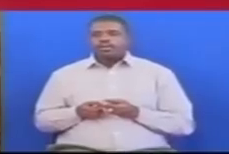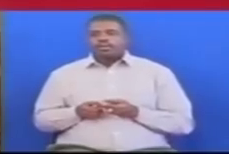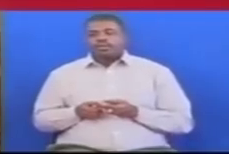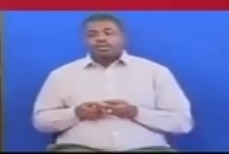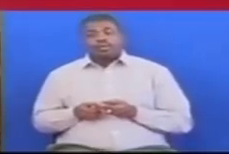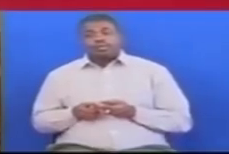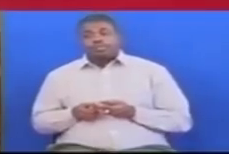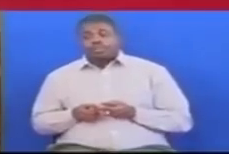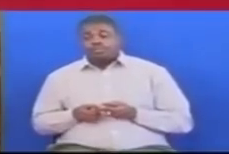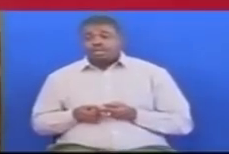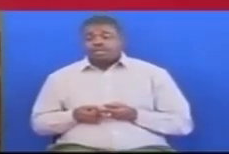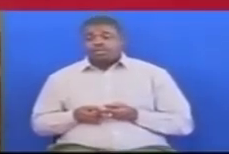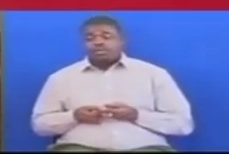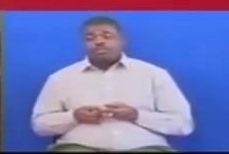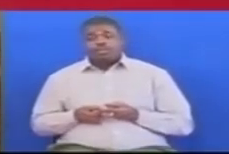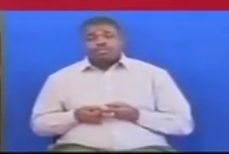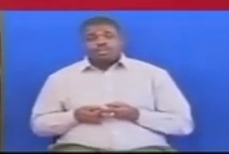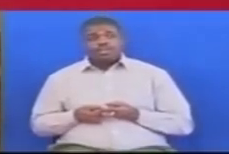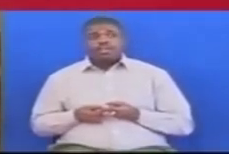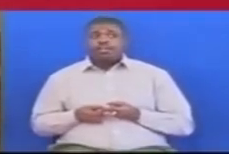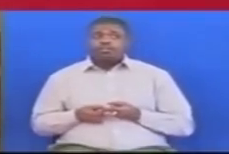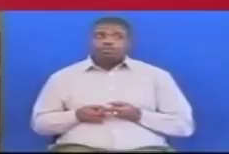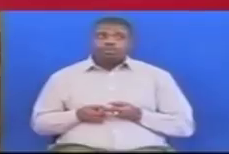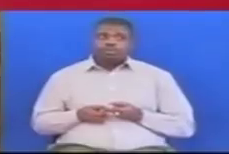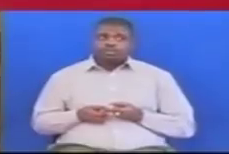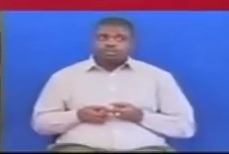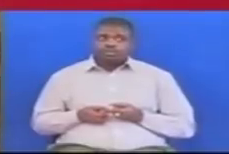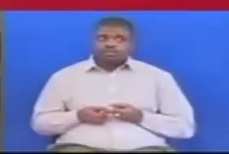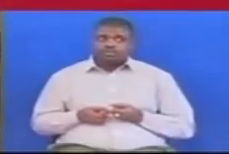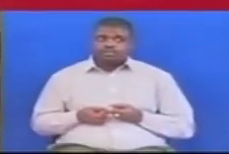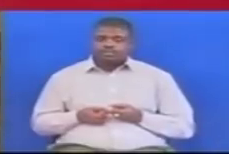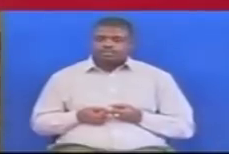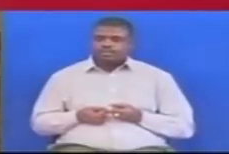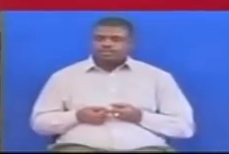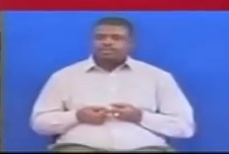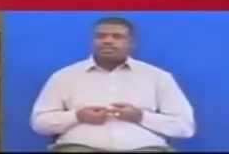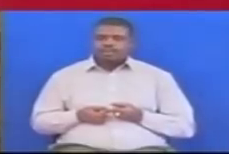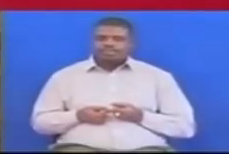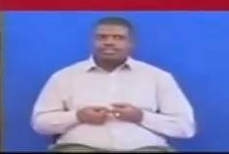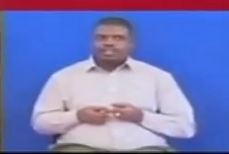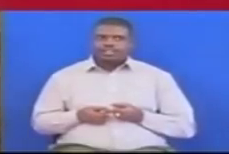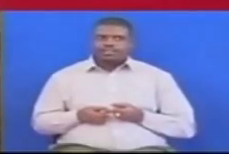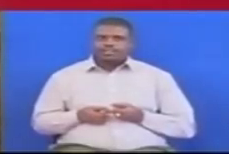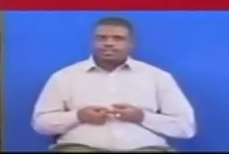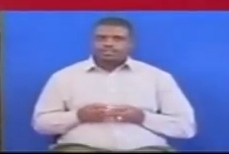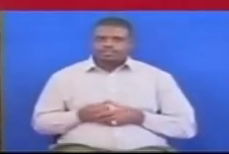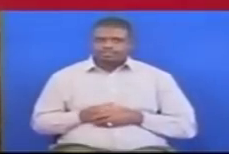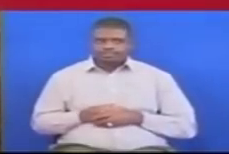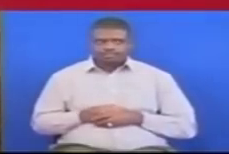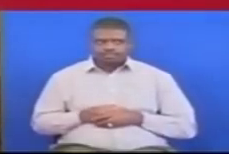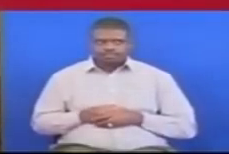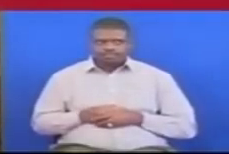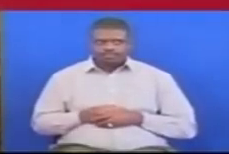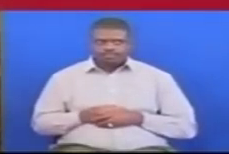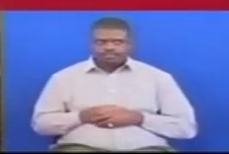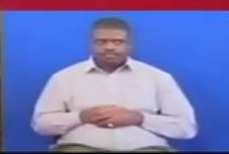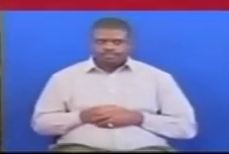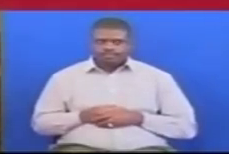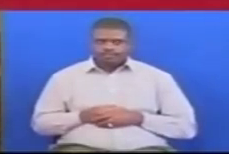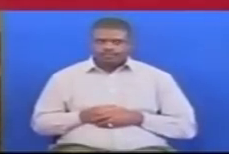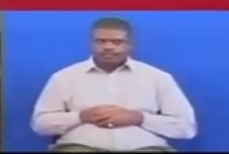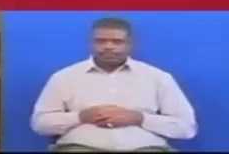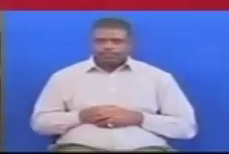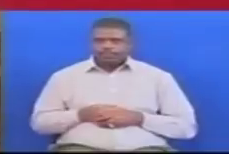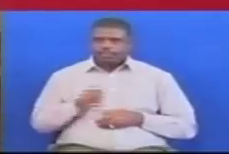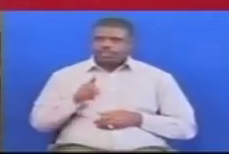katika mpango wa muda mfupi wa kuboresha huduma ya maji katika mji wa Njombe, serikali imekamilisha ujenzi wa mradi wa maji wa chemichemi ya Kibena